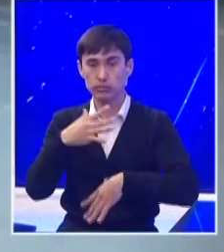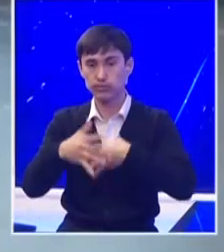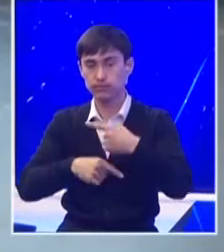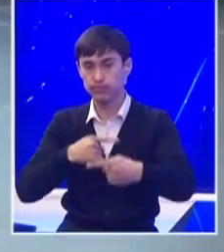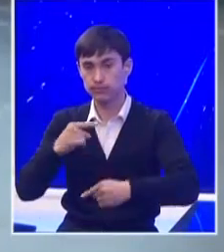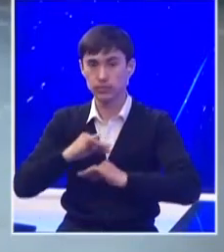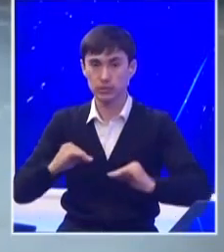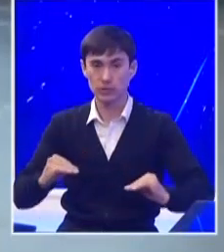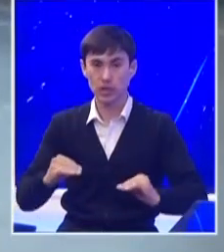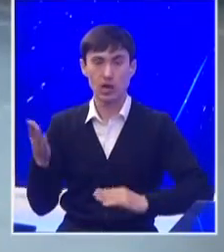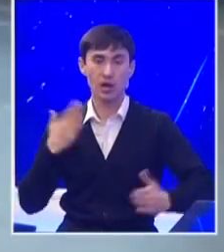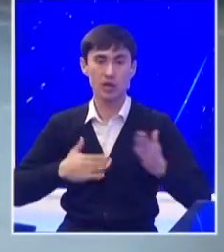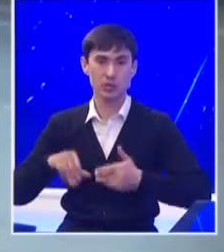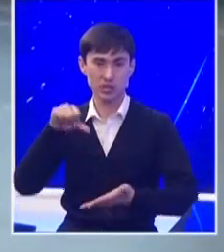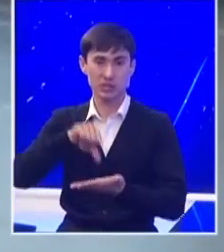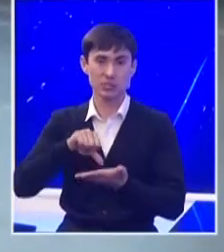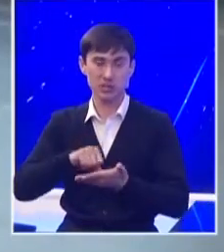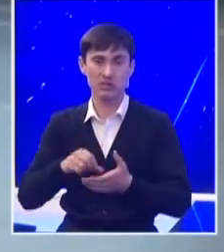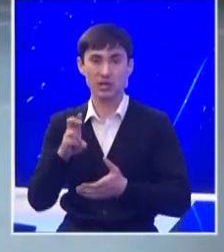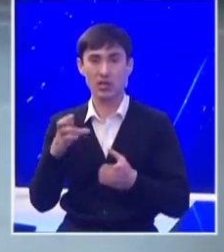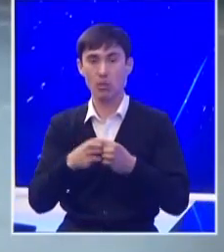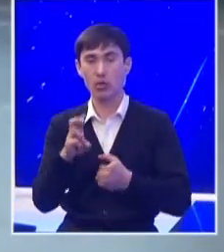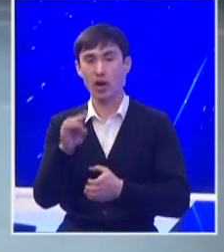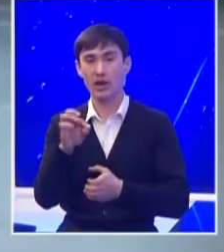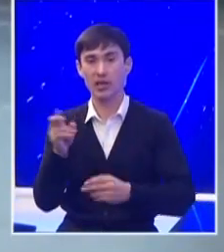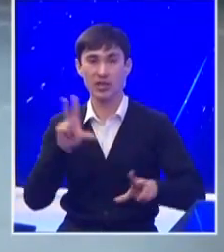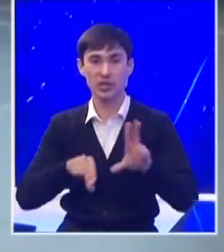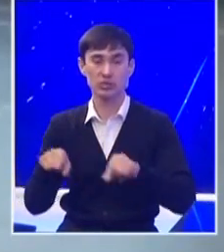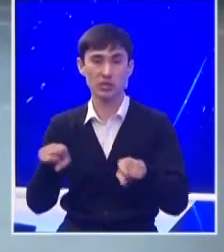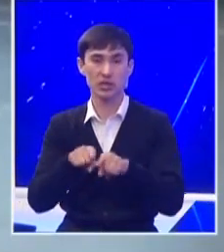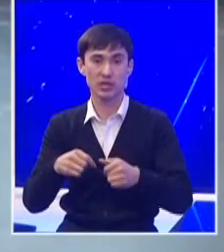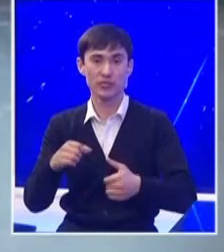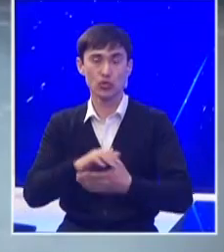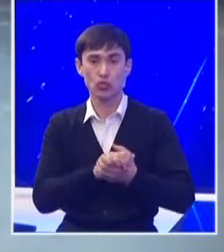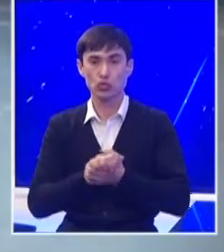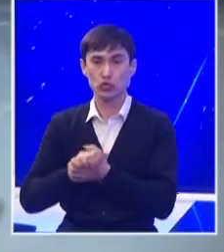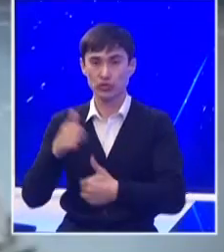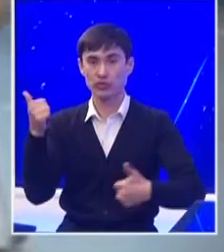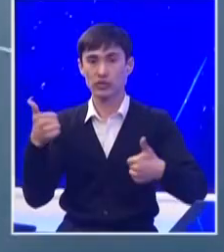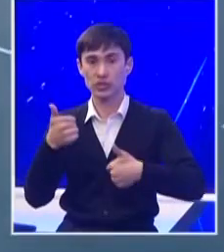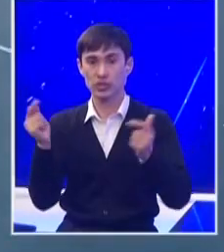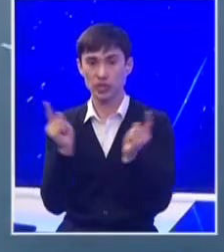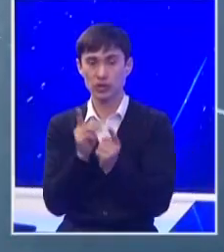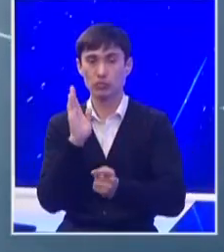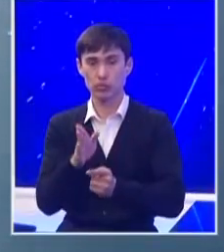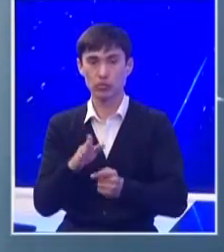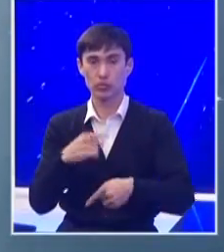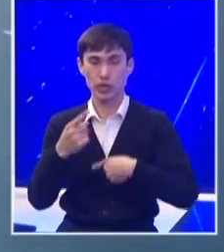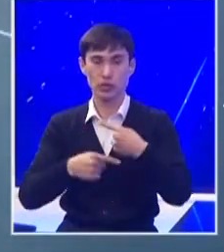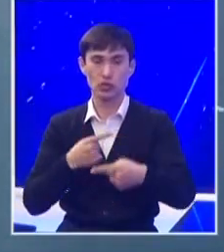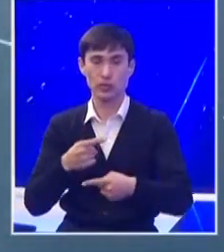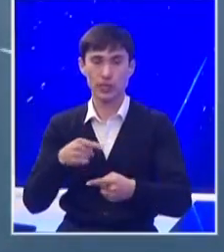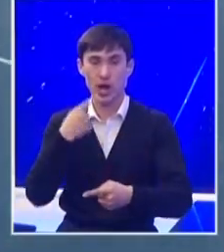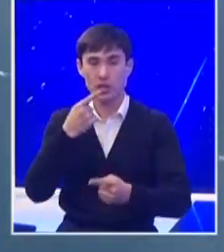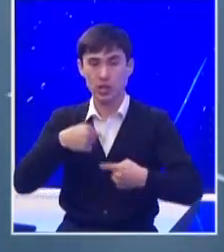рады быть здесь и представлять команду «Харакет». И надеемся, что такие дружественные встречи станут традиционными. Как отмечают